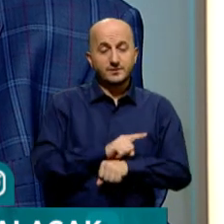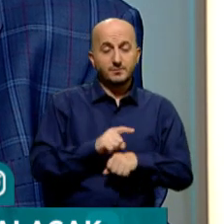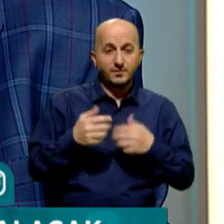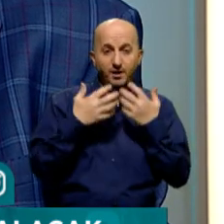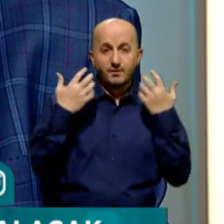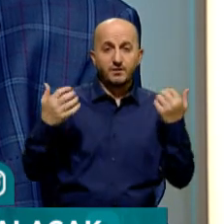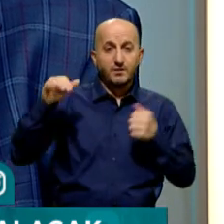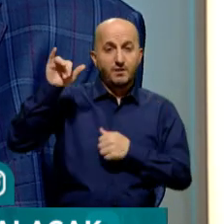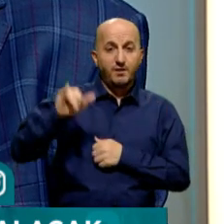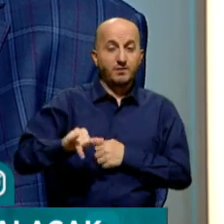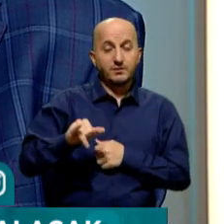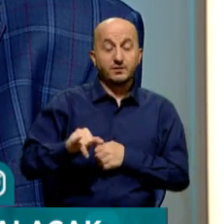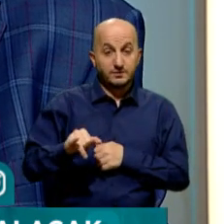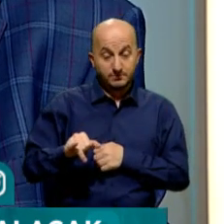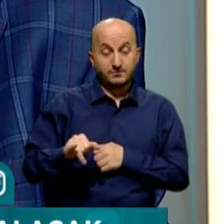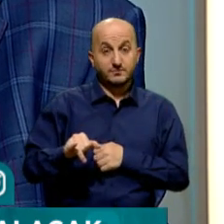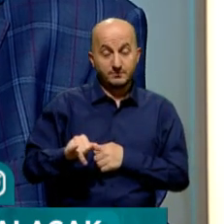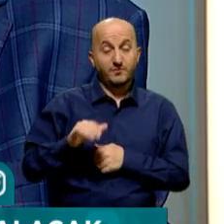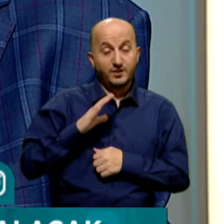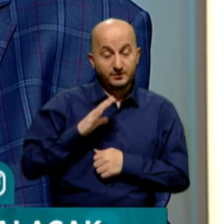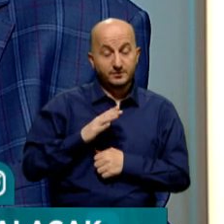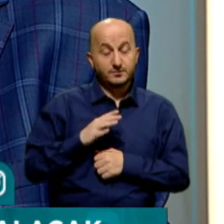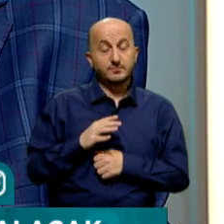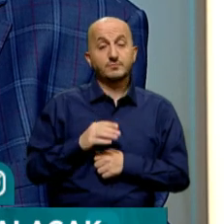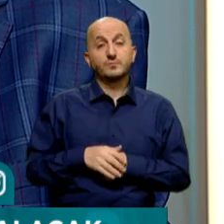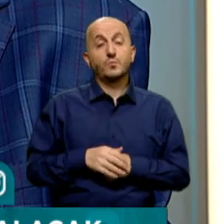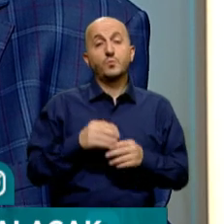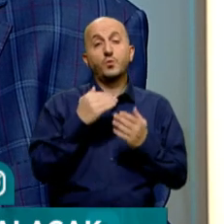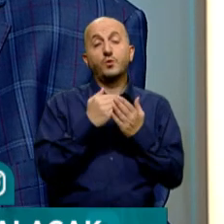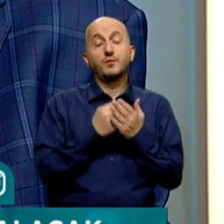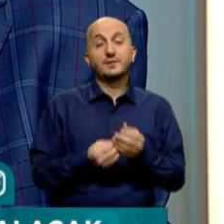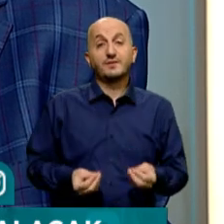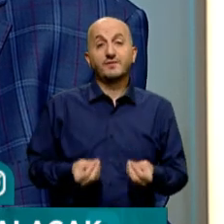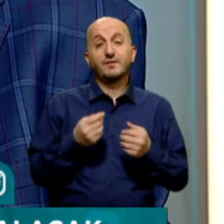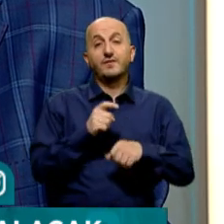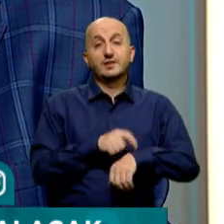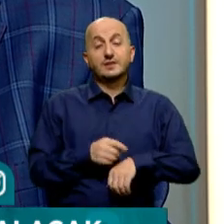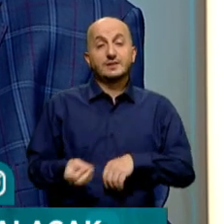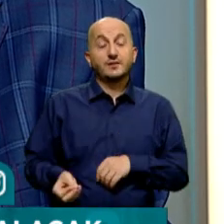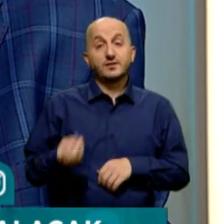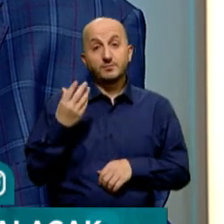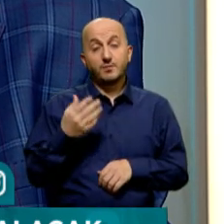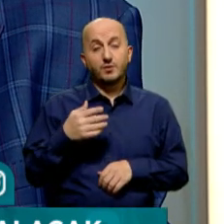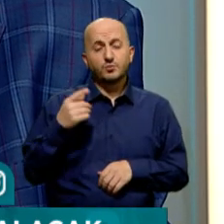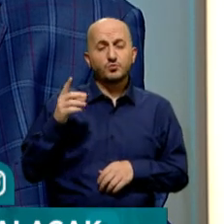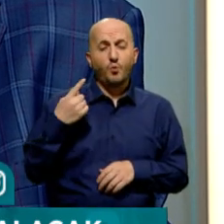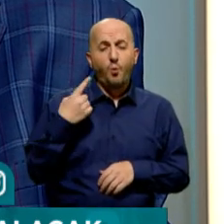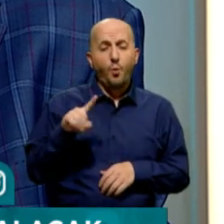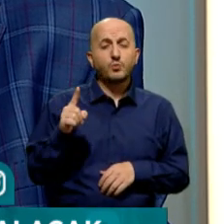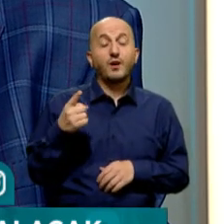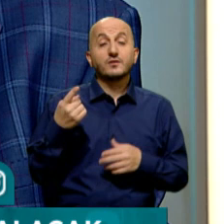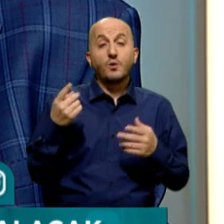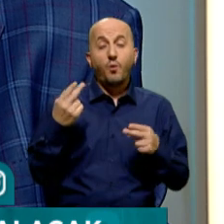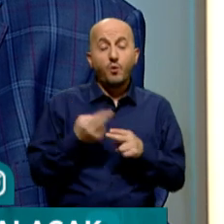hayvanatın haklarının ihlali olur. Şimdi bunlara girsek program da yetmez. Çünkü onlarca örnek var.